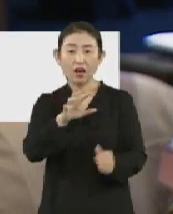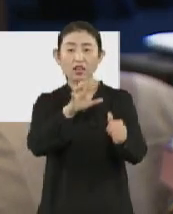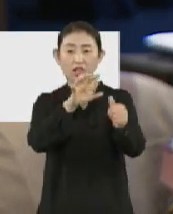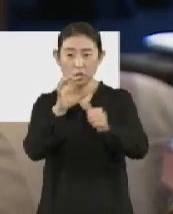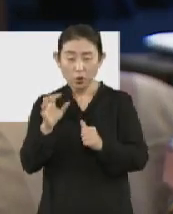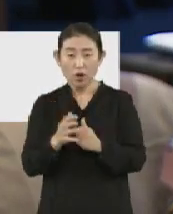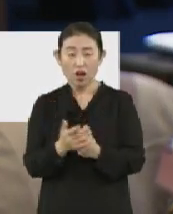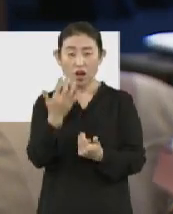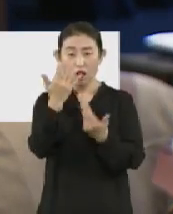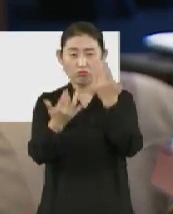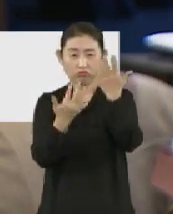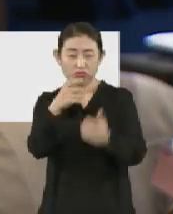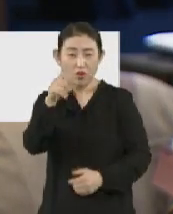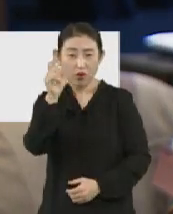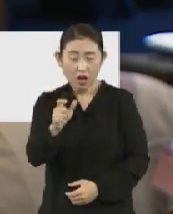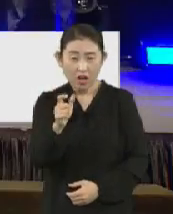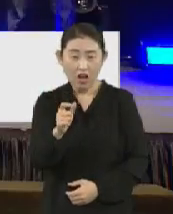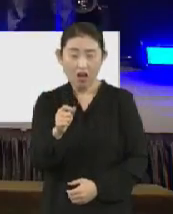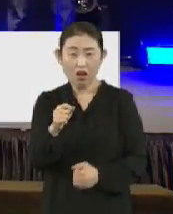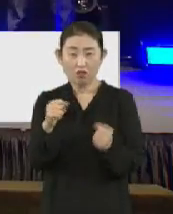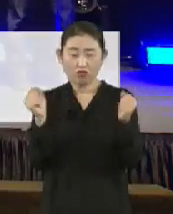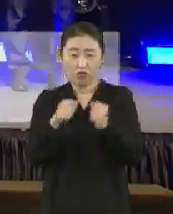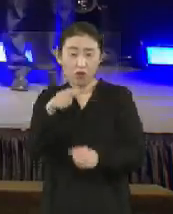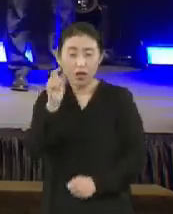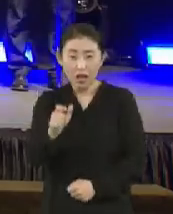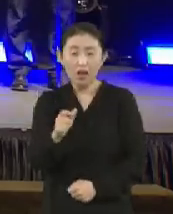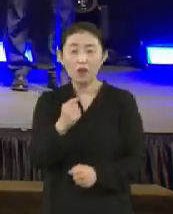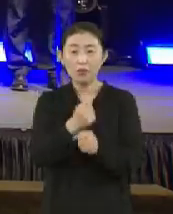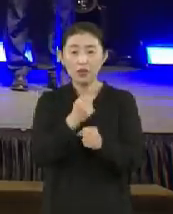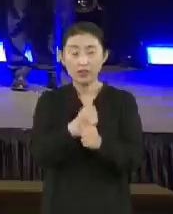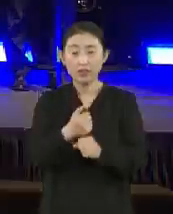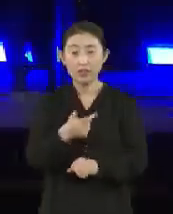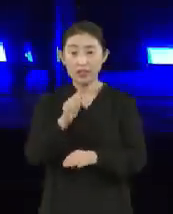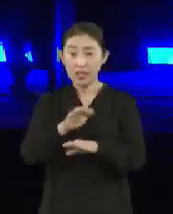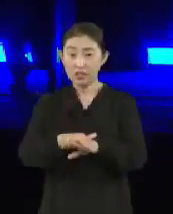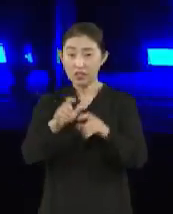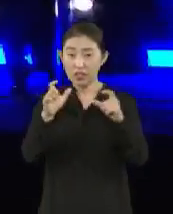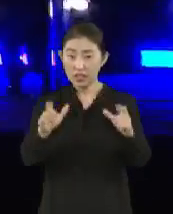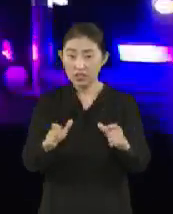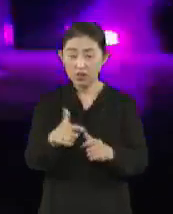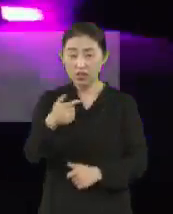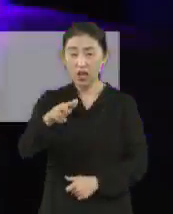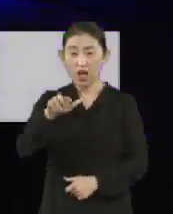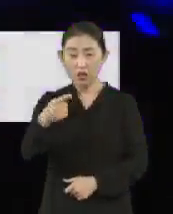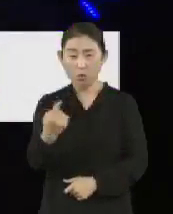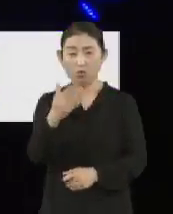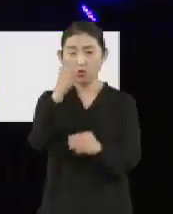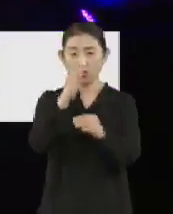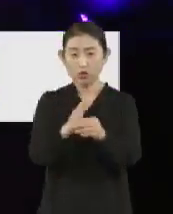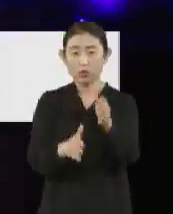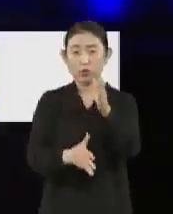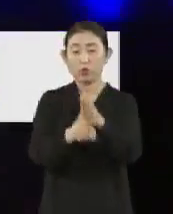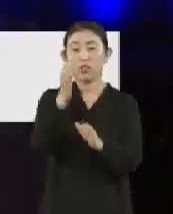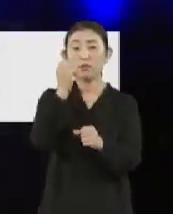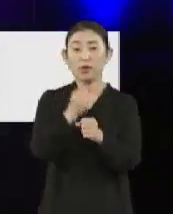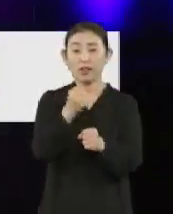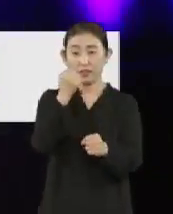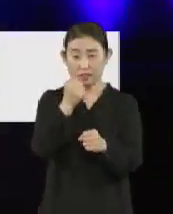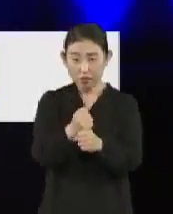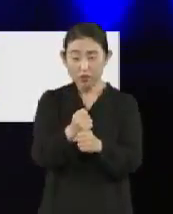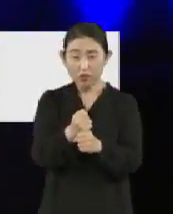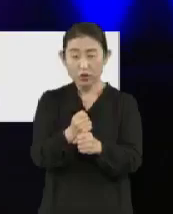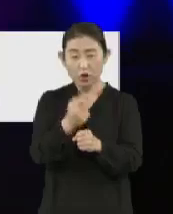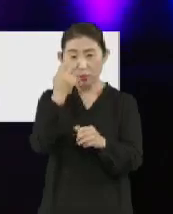불연 단열재를 개발해서 대전시가 이 같은 나노 기술의 허브가 되겠다며 첨단 나노 융합 도시